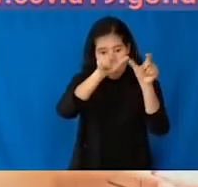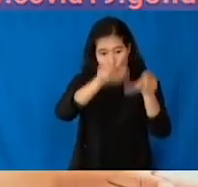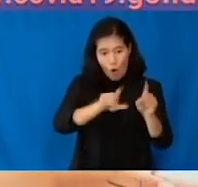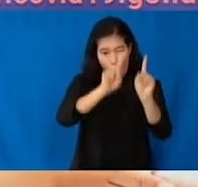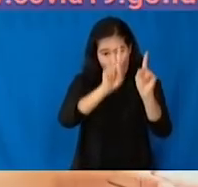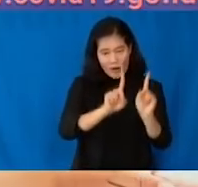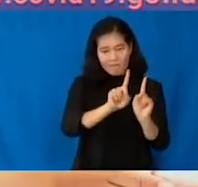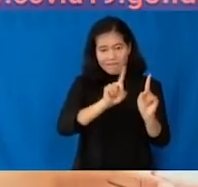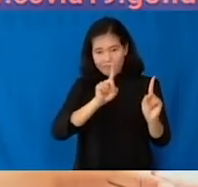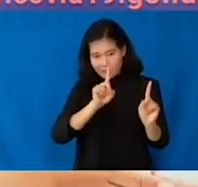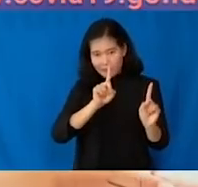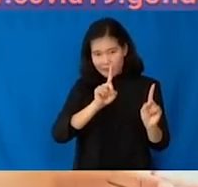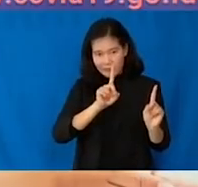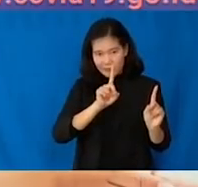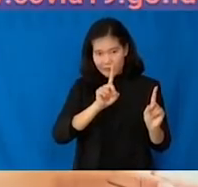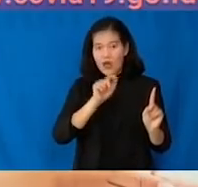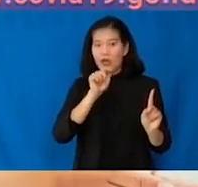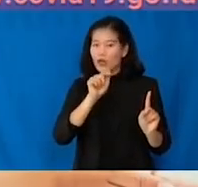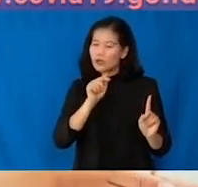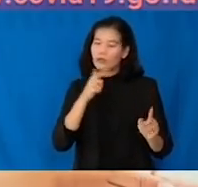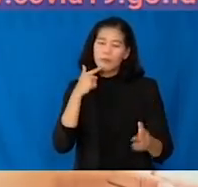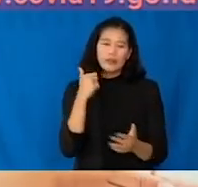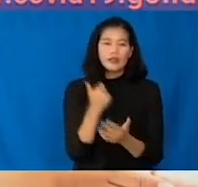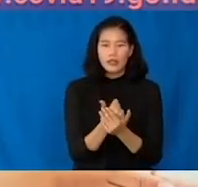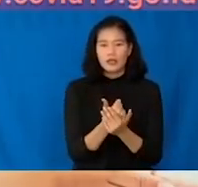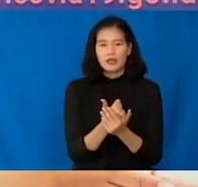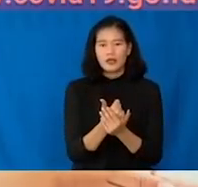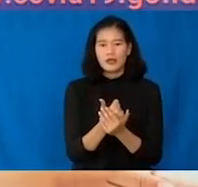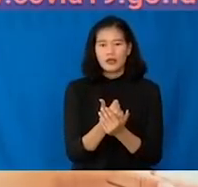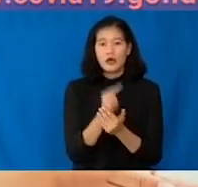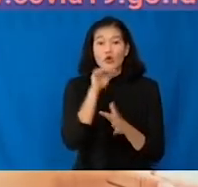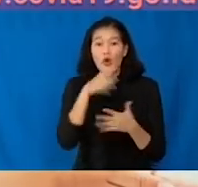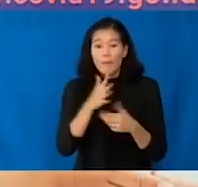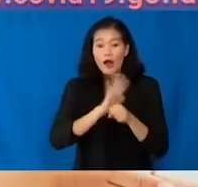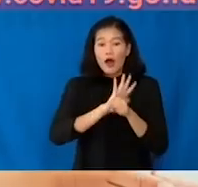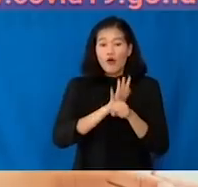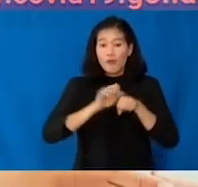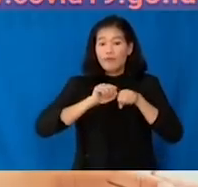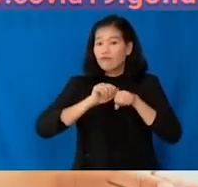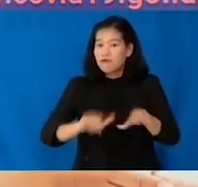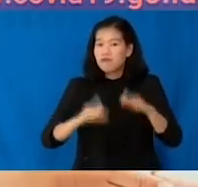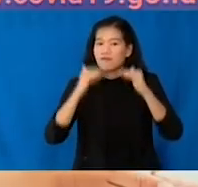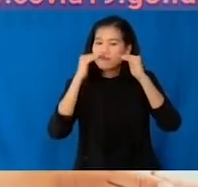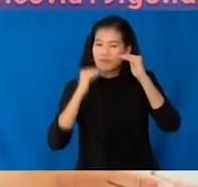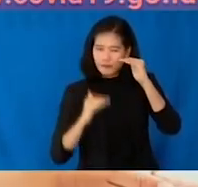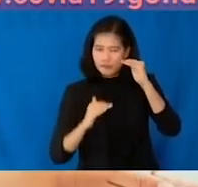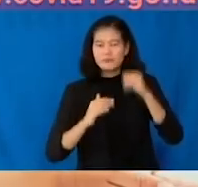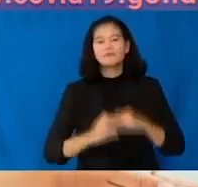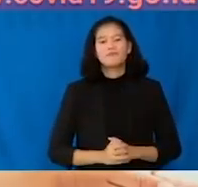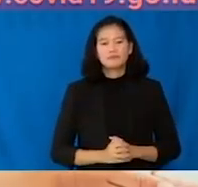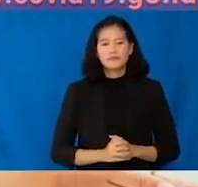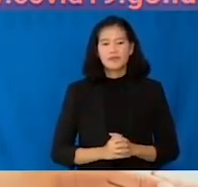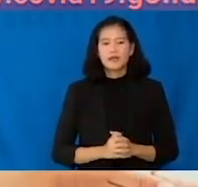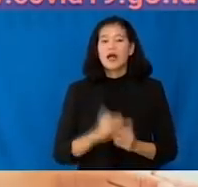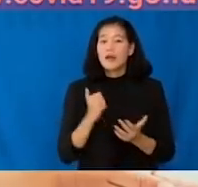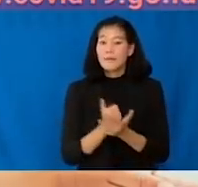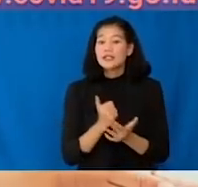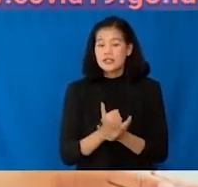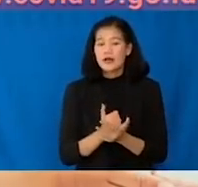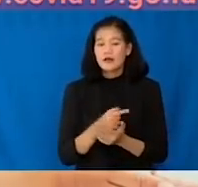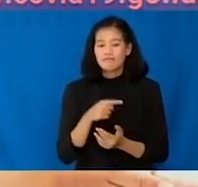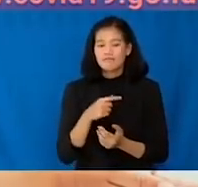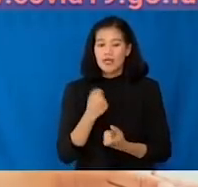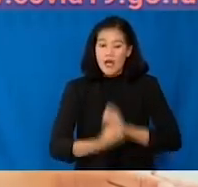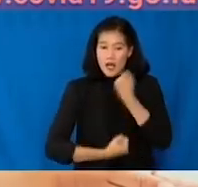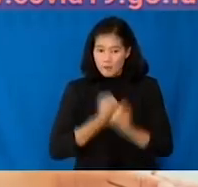akan berkontribusi yang sangat penting di dalam kaitan menekan penyebaran virus tentunya Upaya ini harus kita